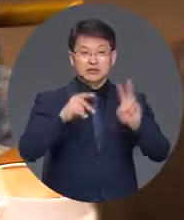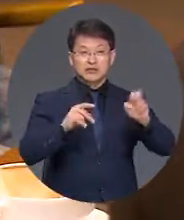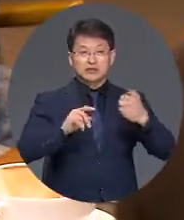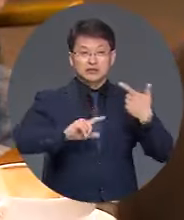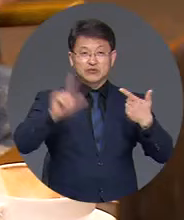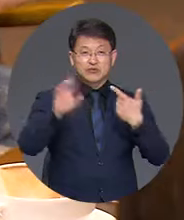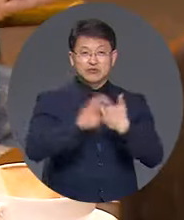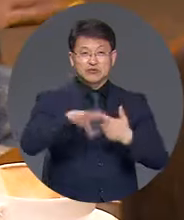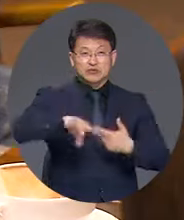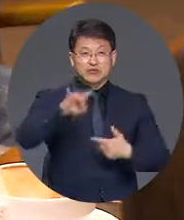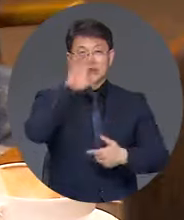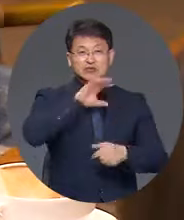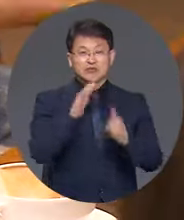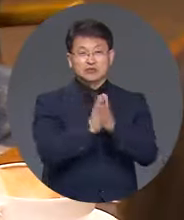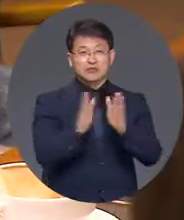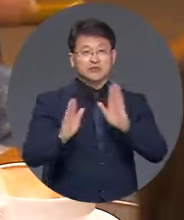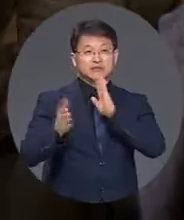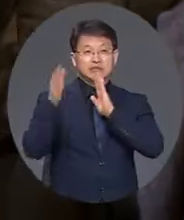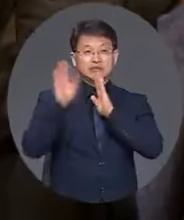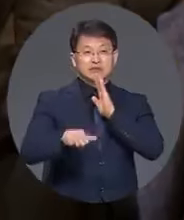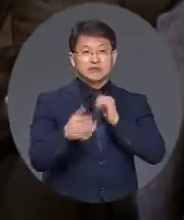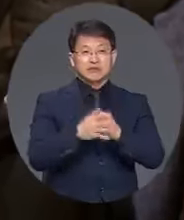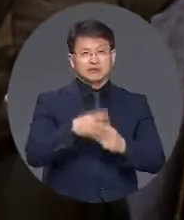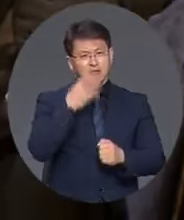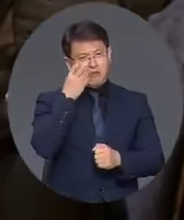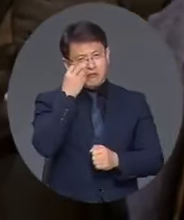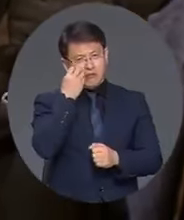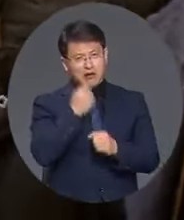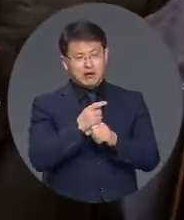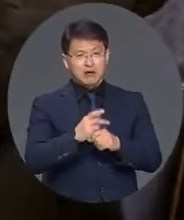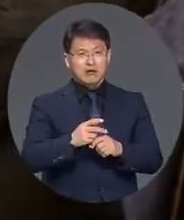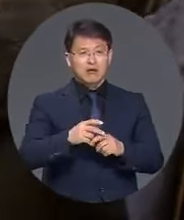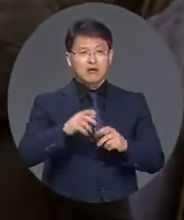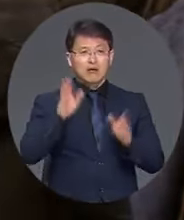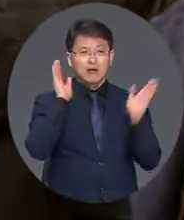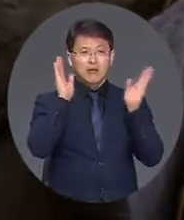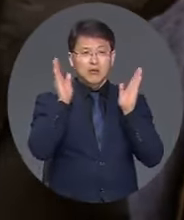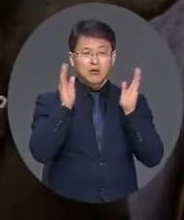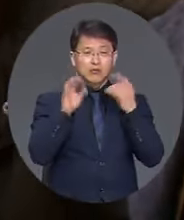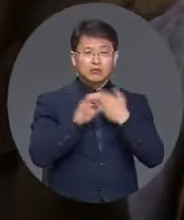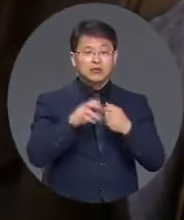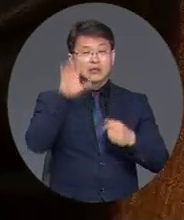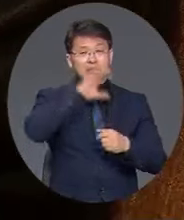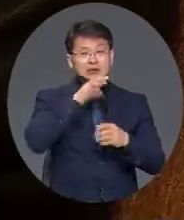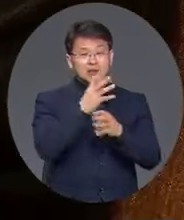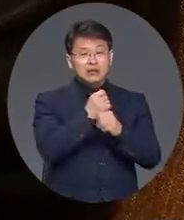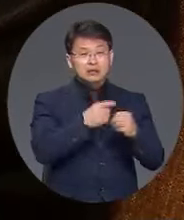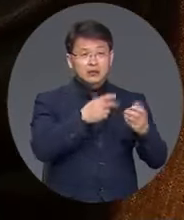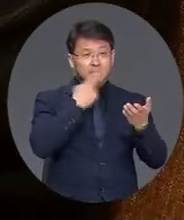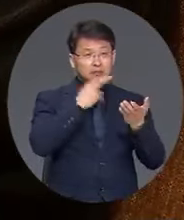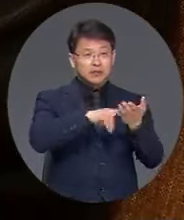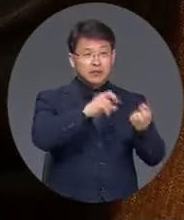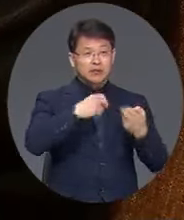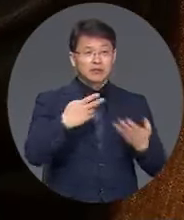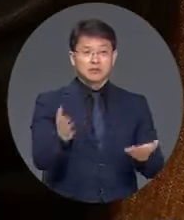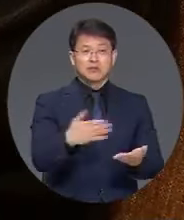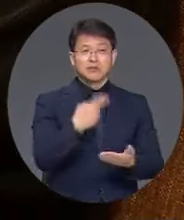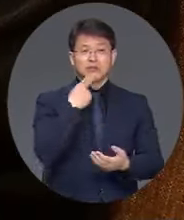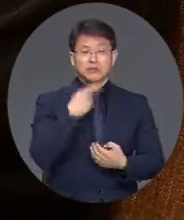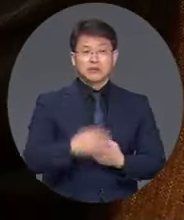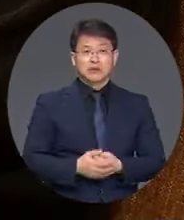26일에는 첫 연습에 들어가야 했지만 이상하게도 배우들은 한동안 연습 날짜를 통보받지